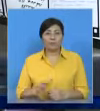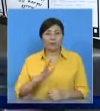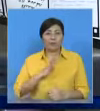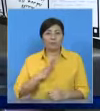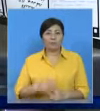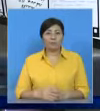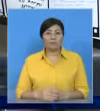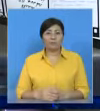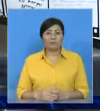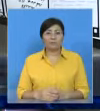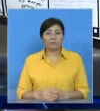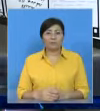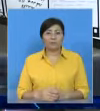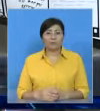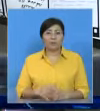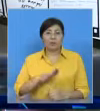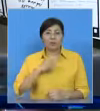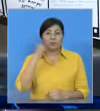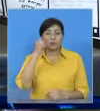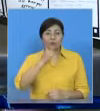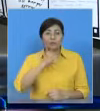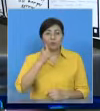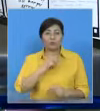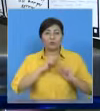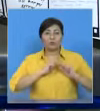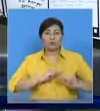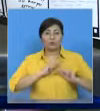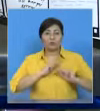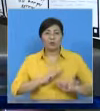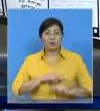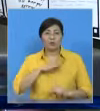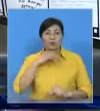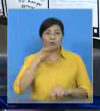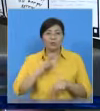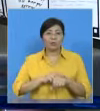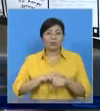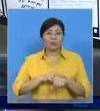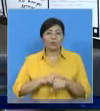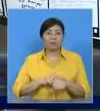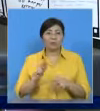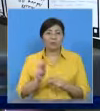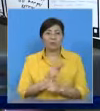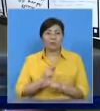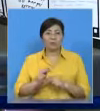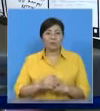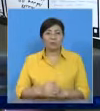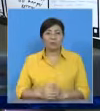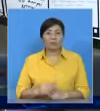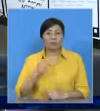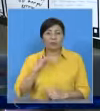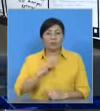қайта келтіргендей болды. Көп жылдар бойына жұмыс істеген кезінде қаншама дәрігерлерді тәрбиелеп, өзінің